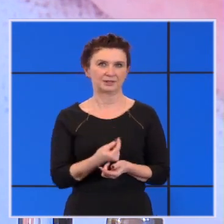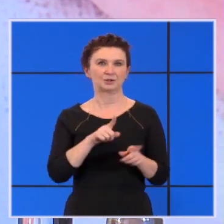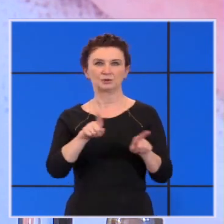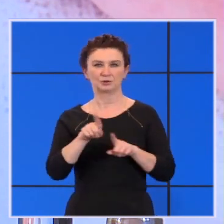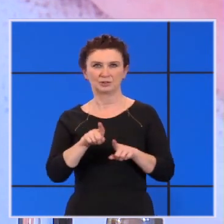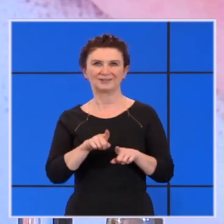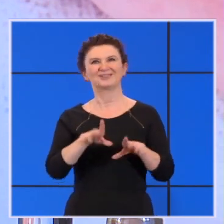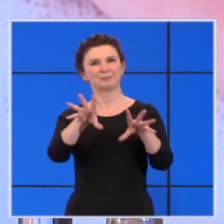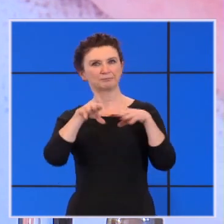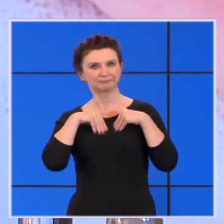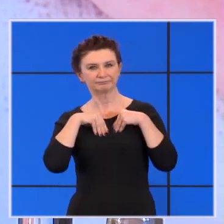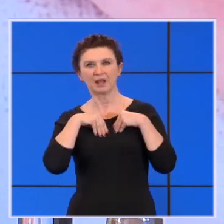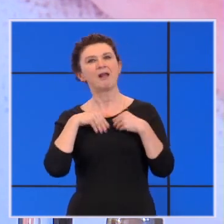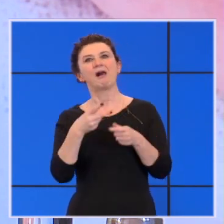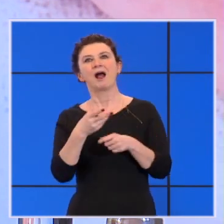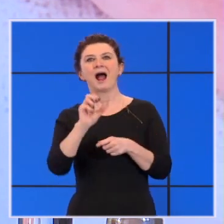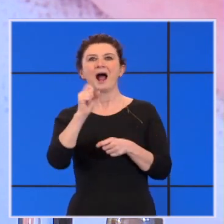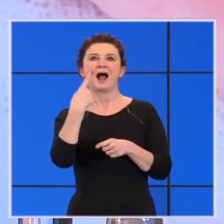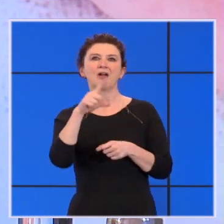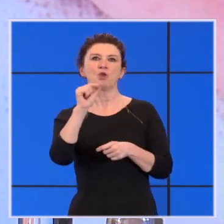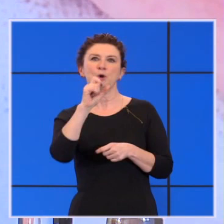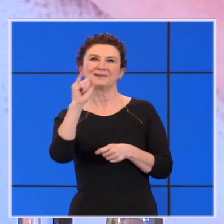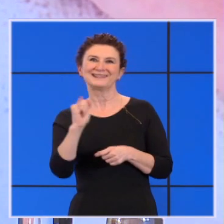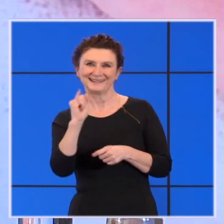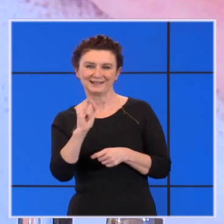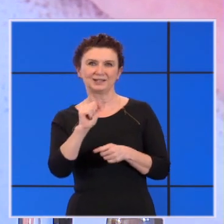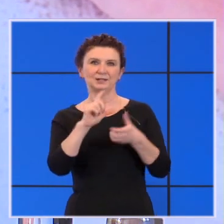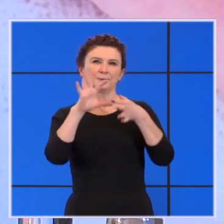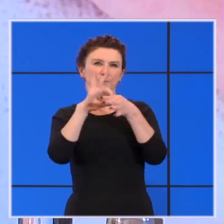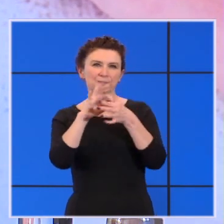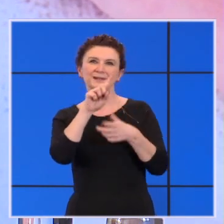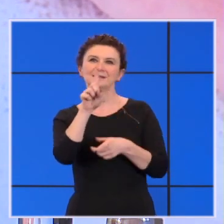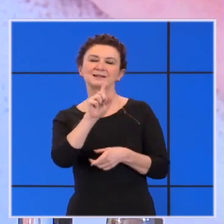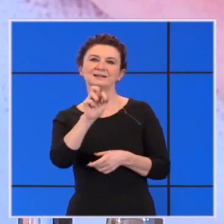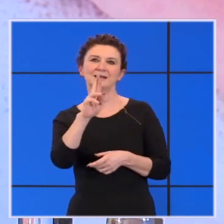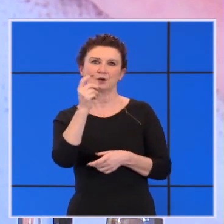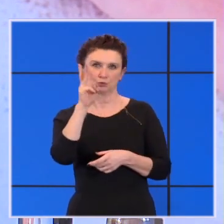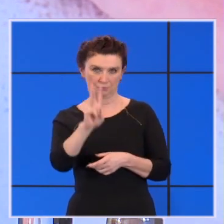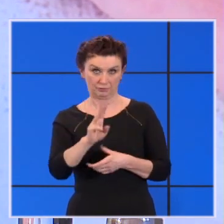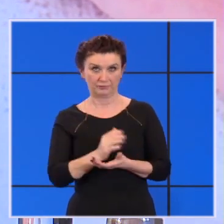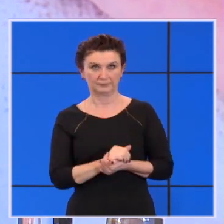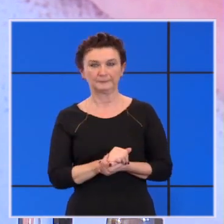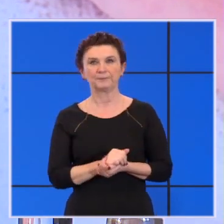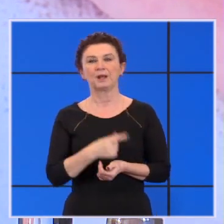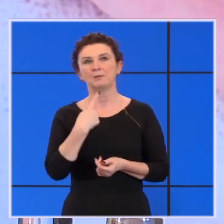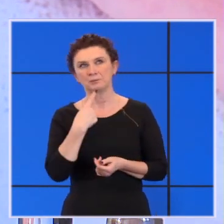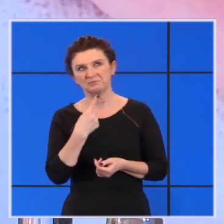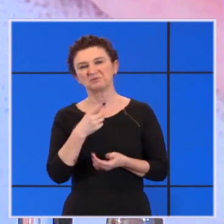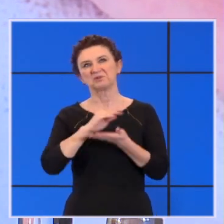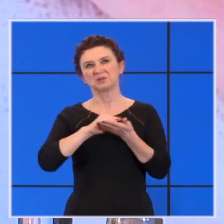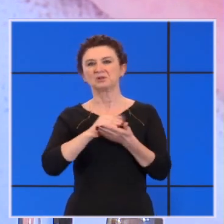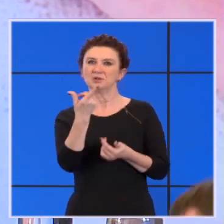adopcji zarodków. Wprowadziliśmy przepisy mówiące także o tym, że para będzie ponosiła koszty przechowywania